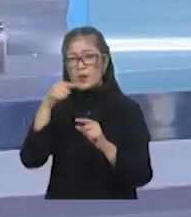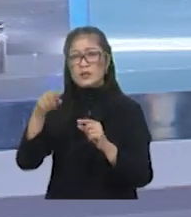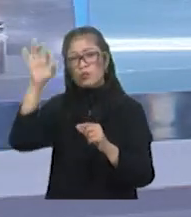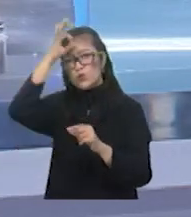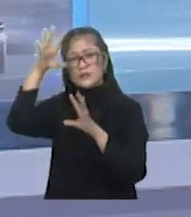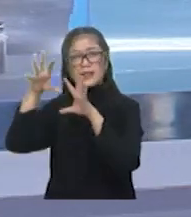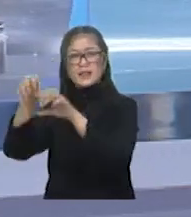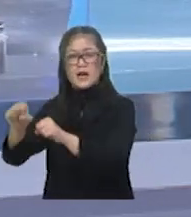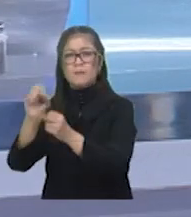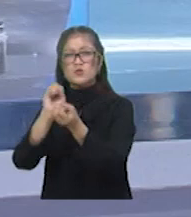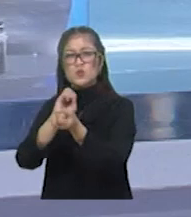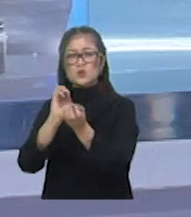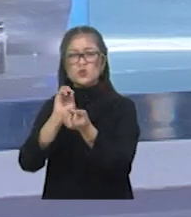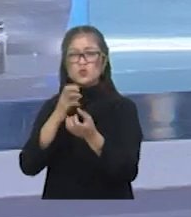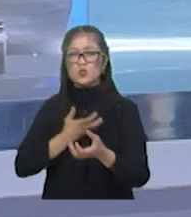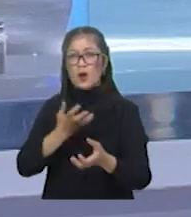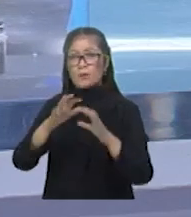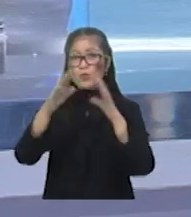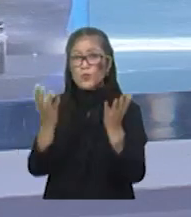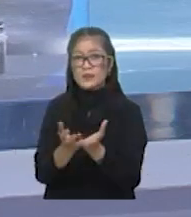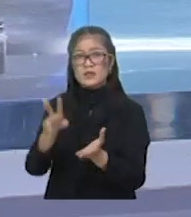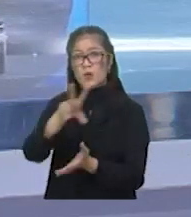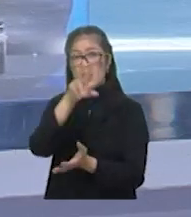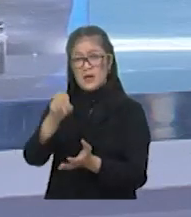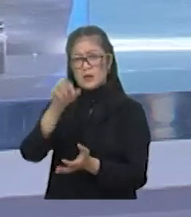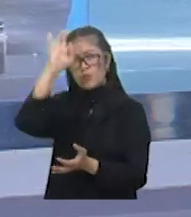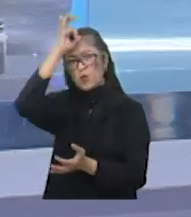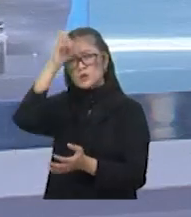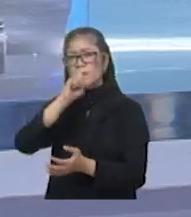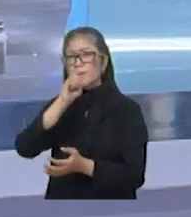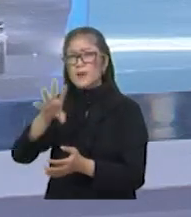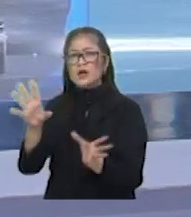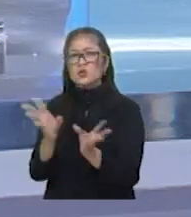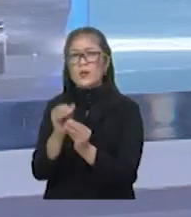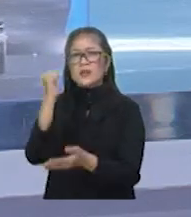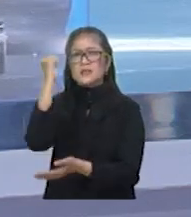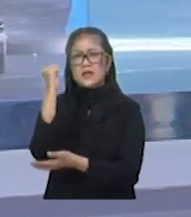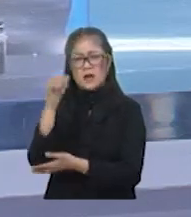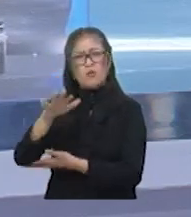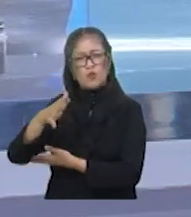Barat. Dalam kasus gagal ginjal akut, polisi menjelaskan jumlah tersangka masih mungkin bertambah.